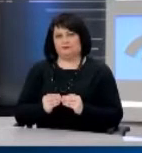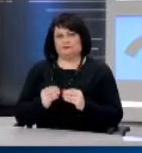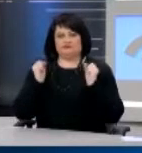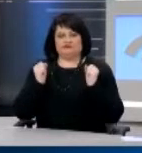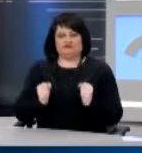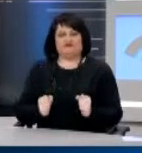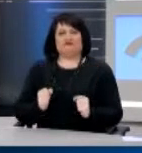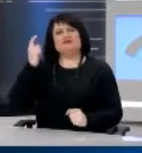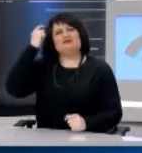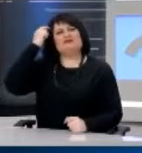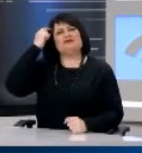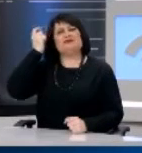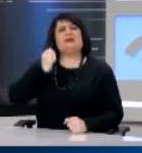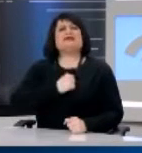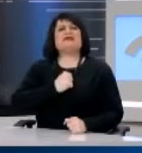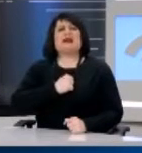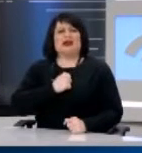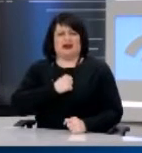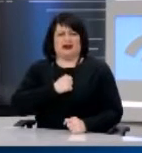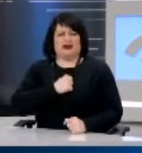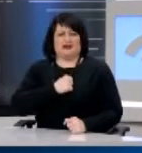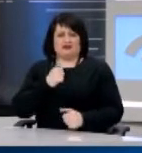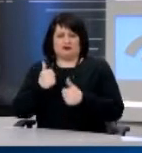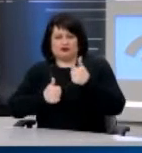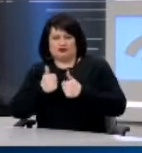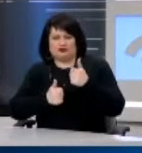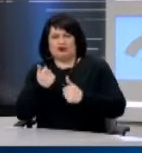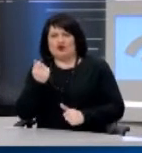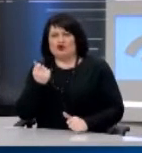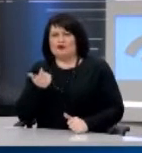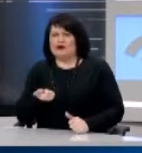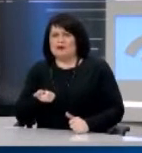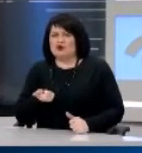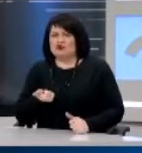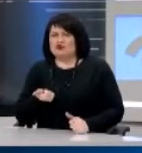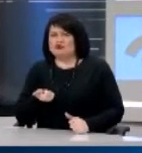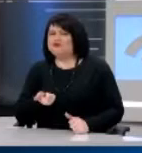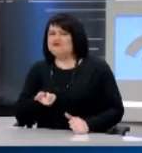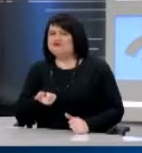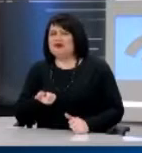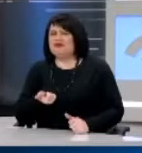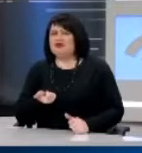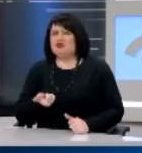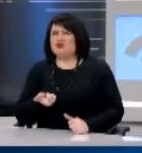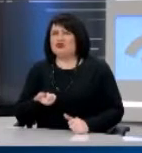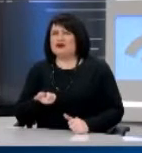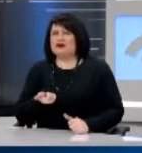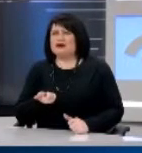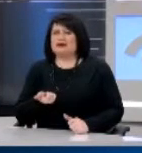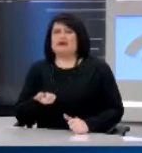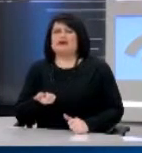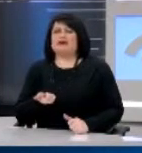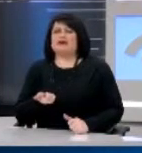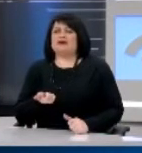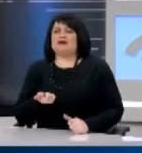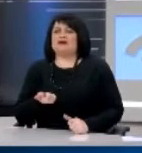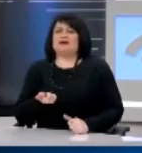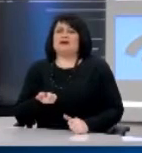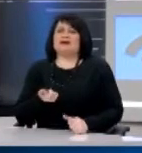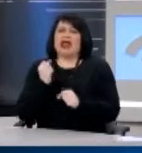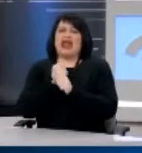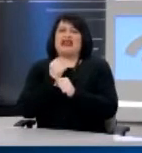κυρίαρχης αντίληψης σήμερα για την ανταγωνιστικότητα της οικονομίας, η οποία δεν μπορεί παρά να είναι στηριγμένη στη συρρήκνωση